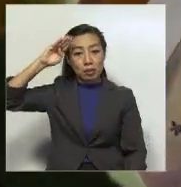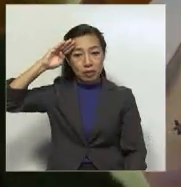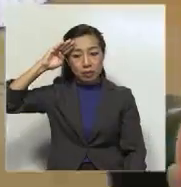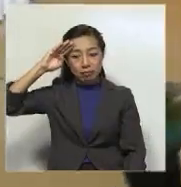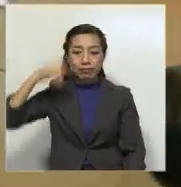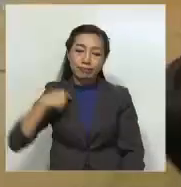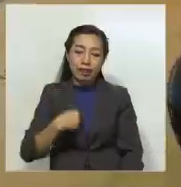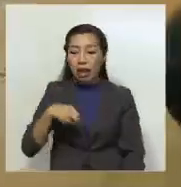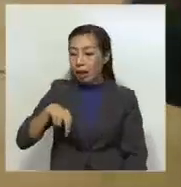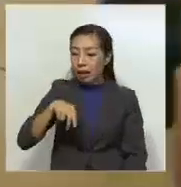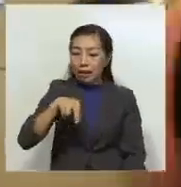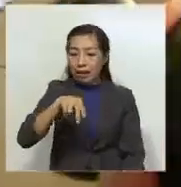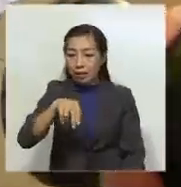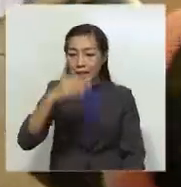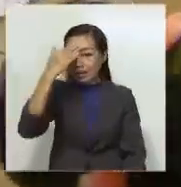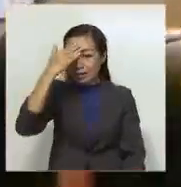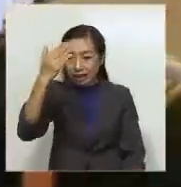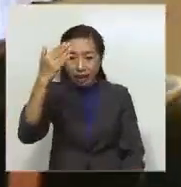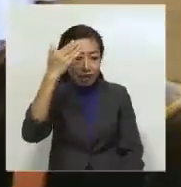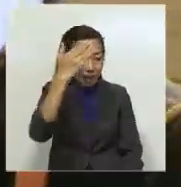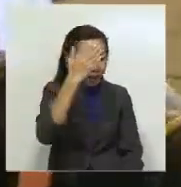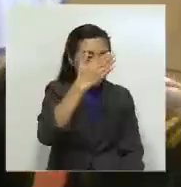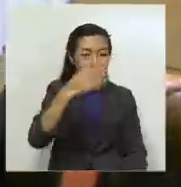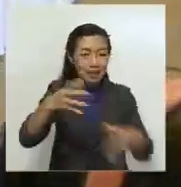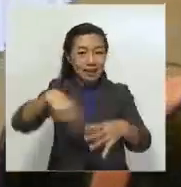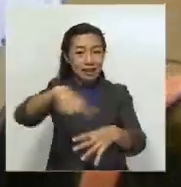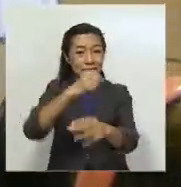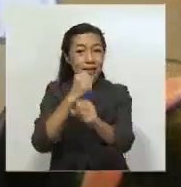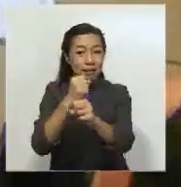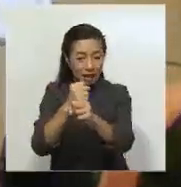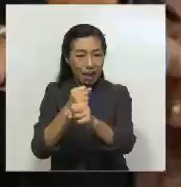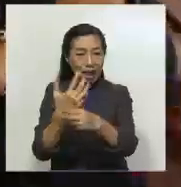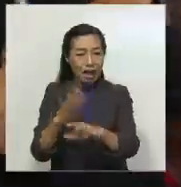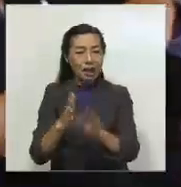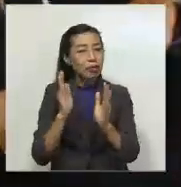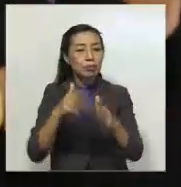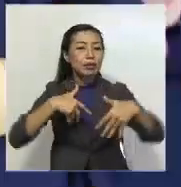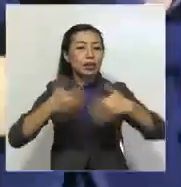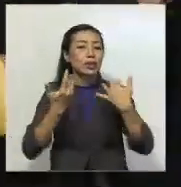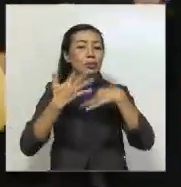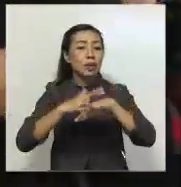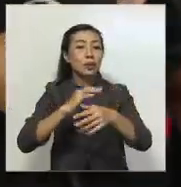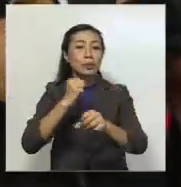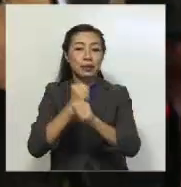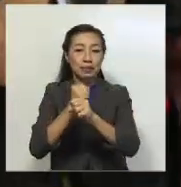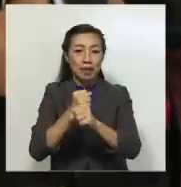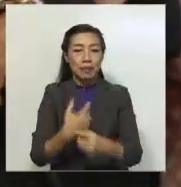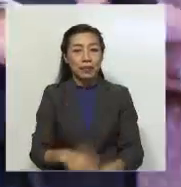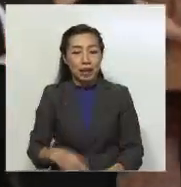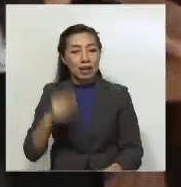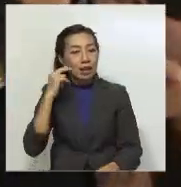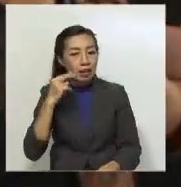ตรีก็ได้เดินทักทายผู้ปฏิบัติงานที่ช่วยเหลือทีมหมูป่าอะคาเดมี่และผู้มาร่วมงานทุกคนนะคะรวมถึ